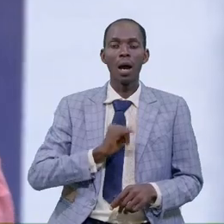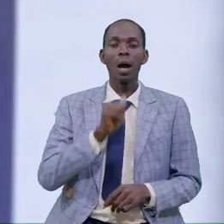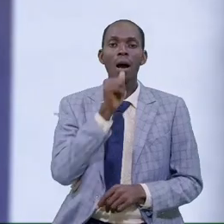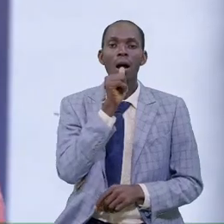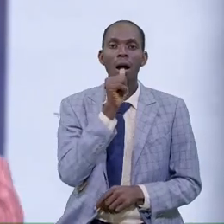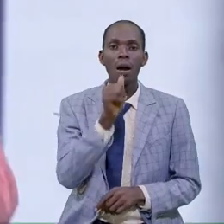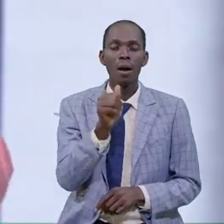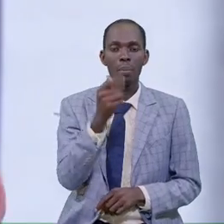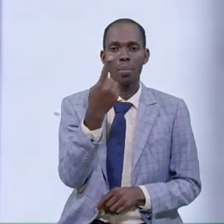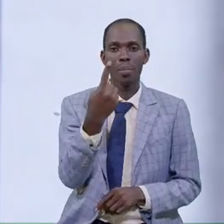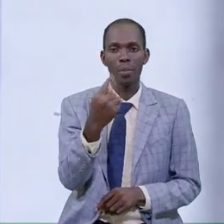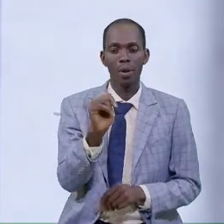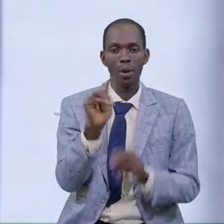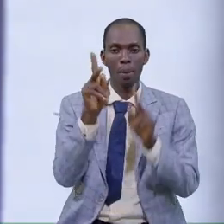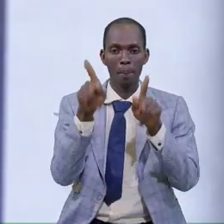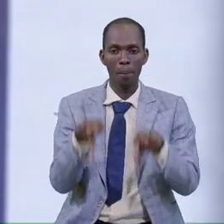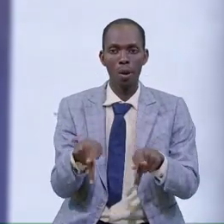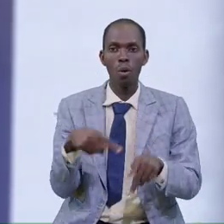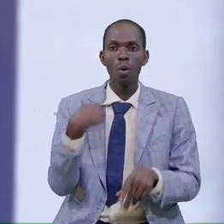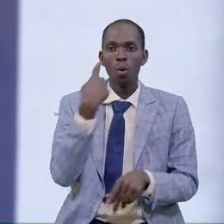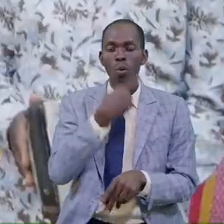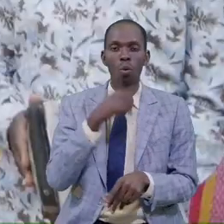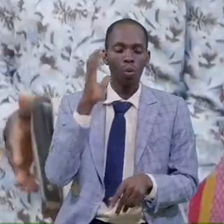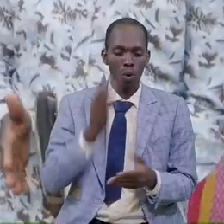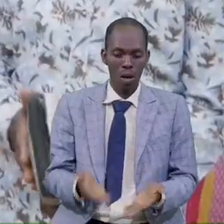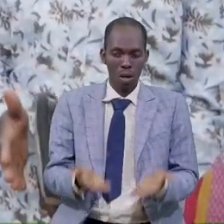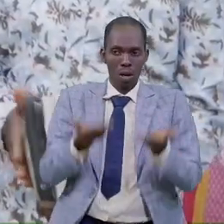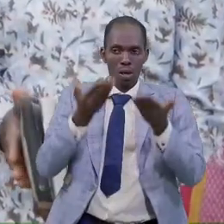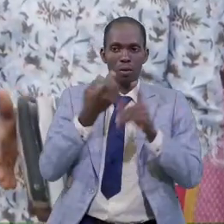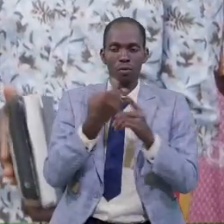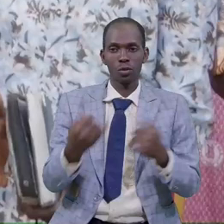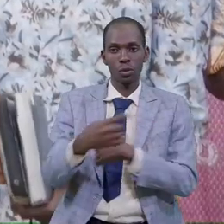personne qui va se lever à partir d'aujourd'hui. Et tu vas te lever.